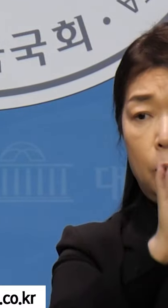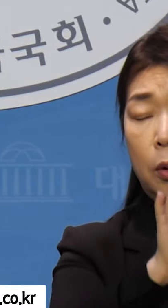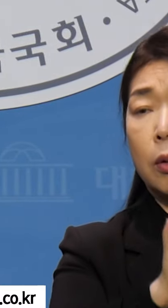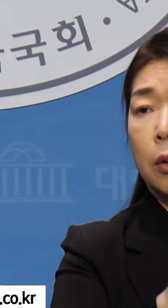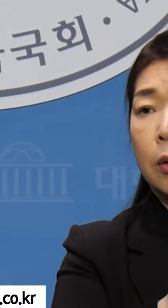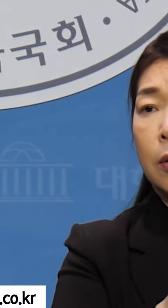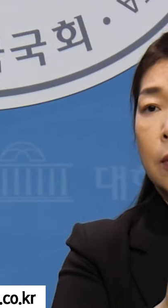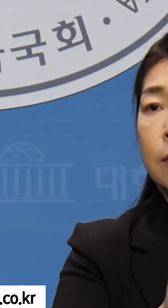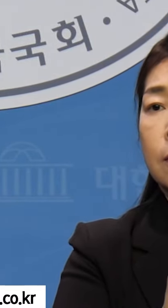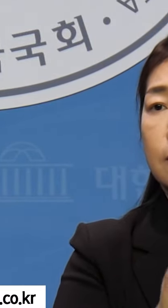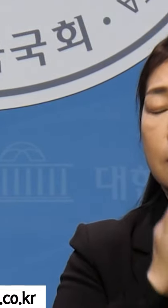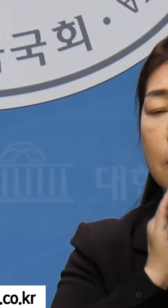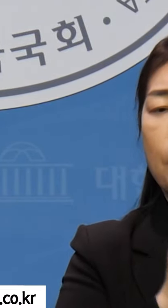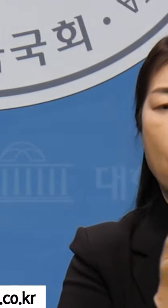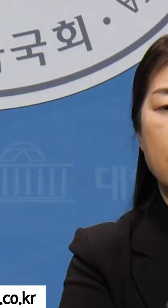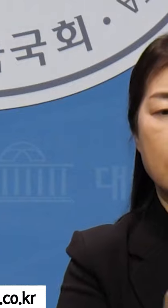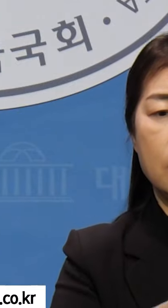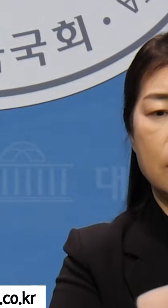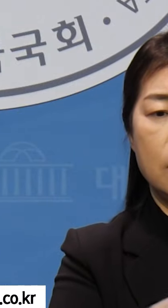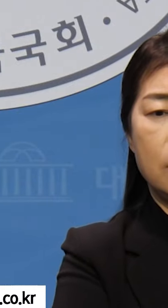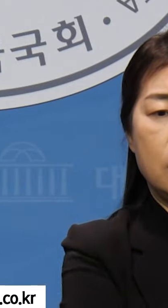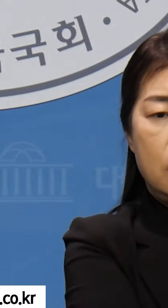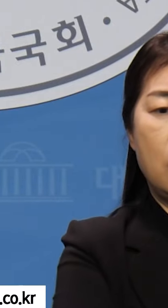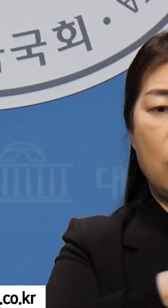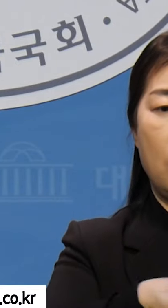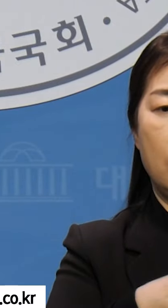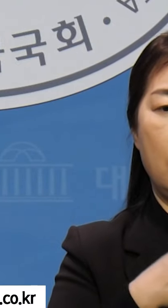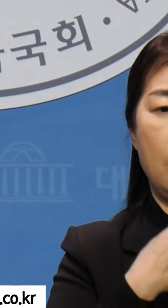오로지 본인들의 정권 유지에만